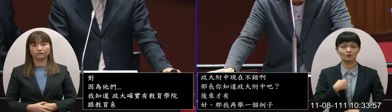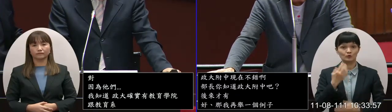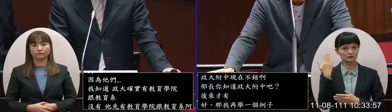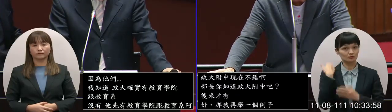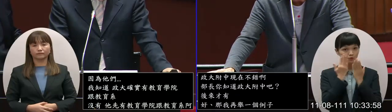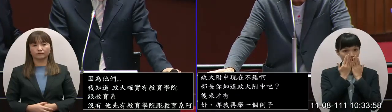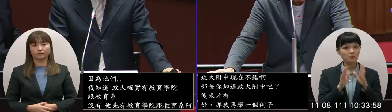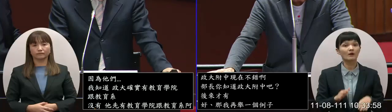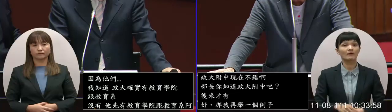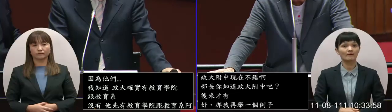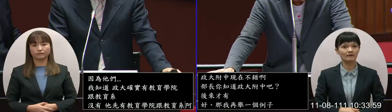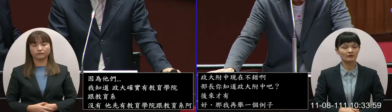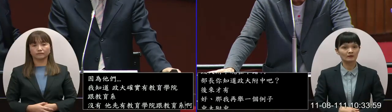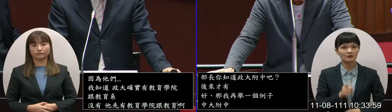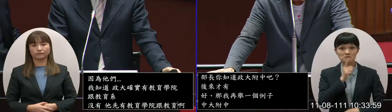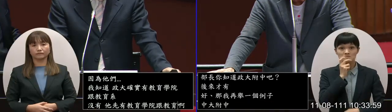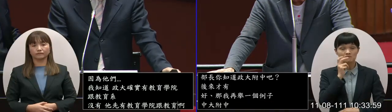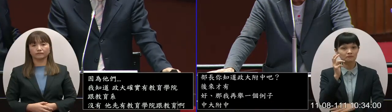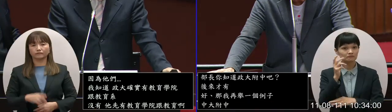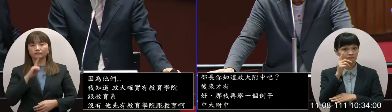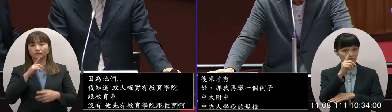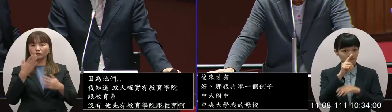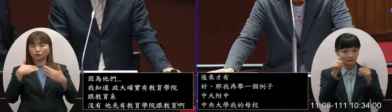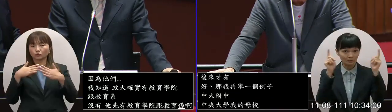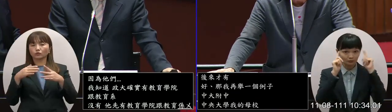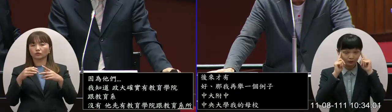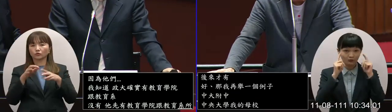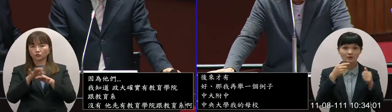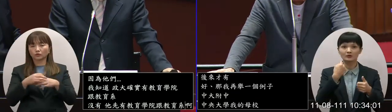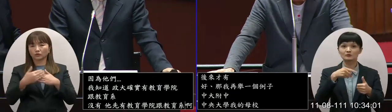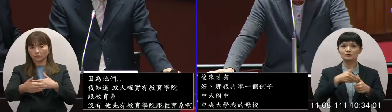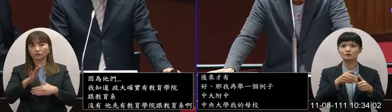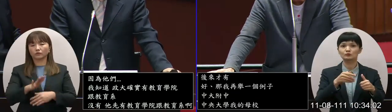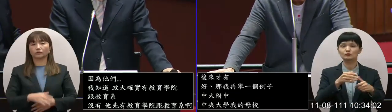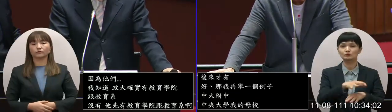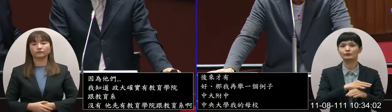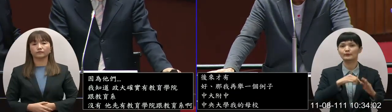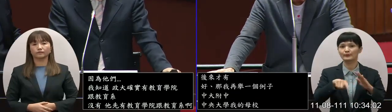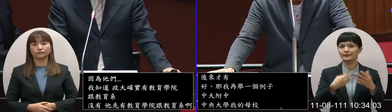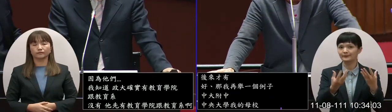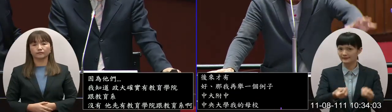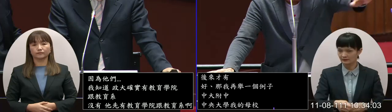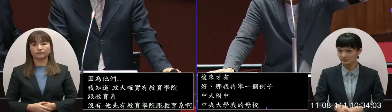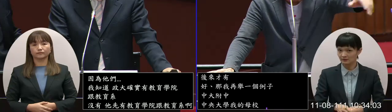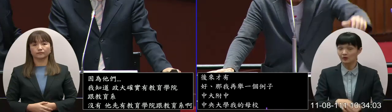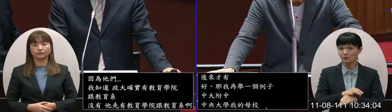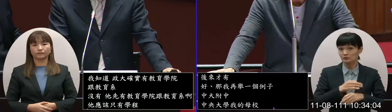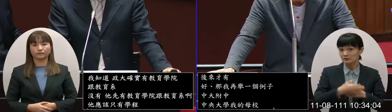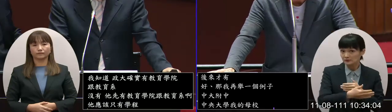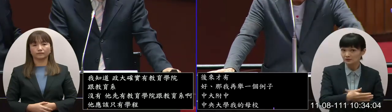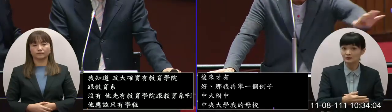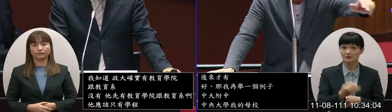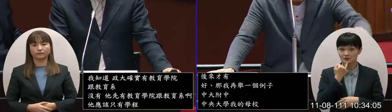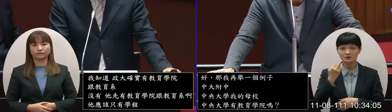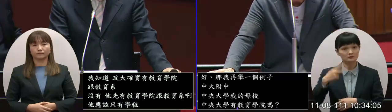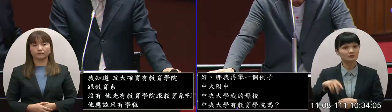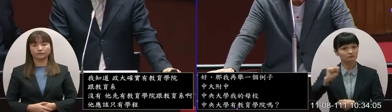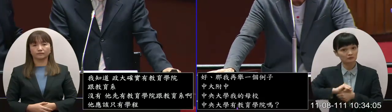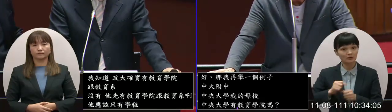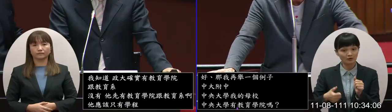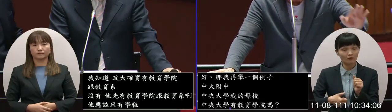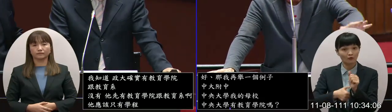育学院吗？ 他应该只有学程。 学程而已嘛、嗯，也可以办理高中啊，也办得不错